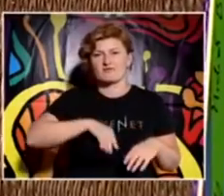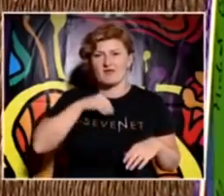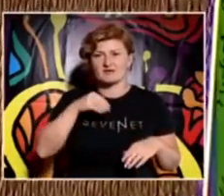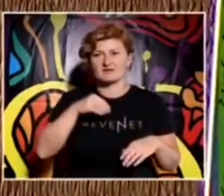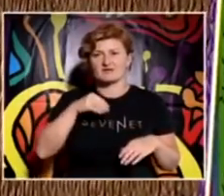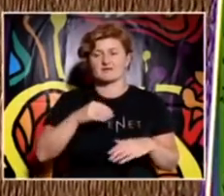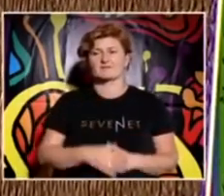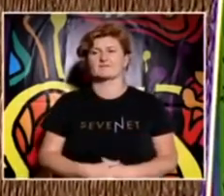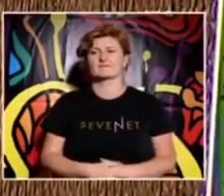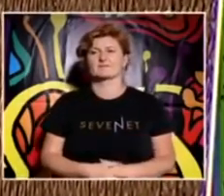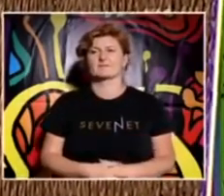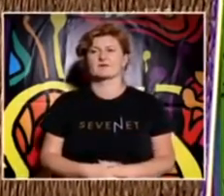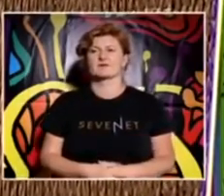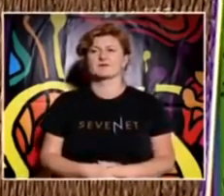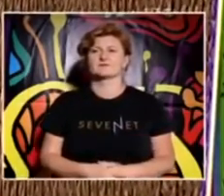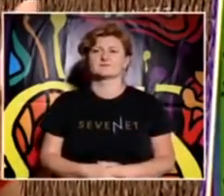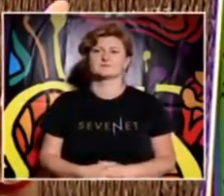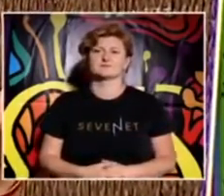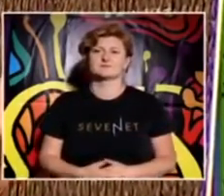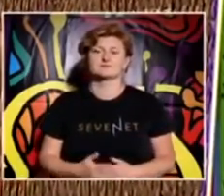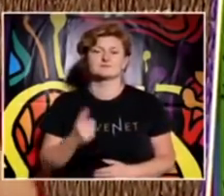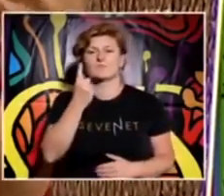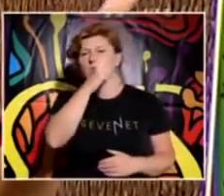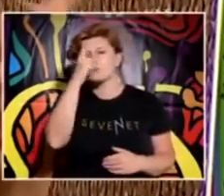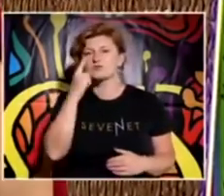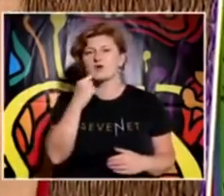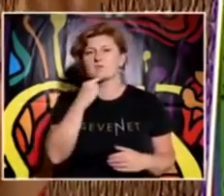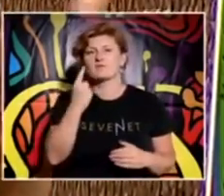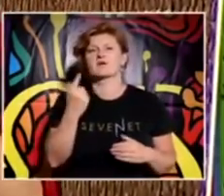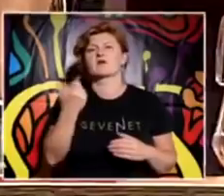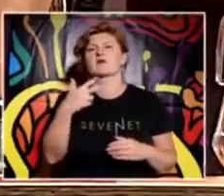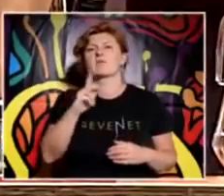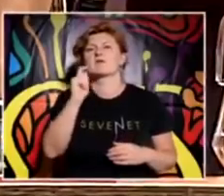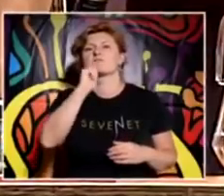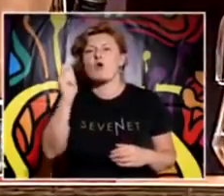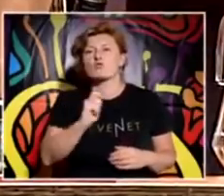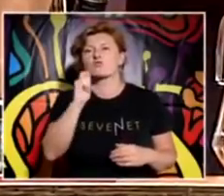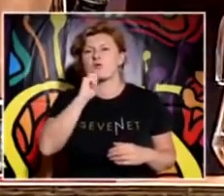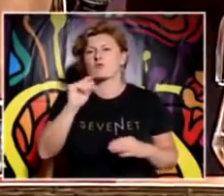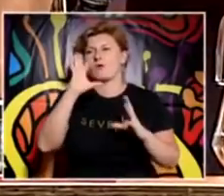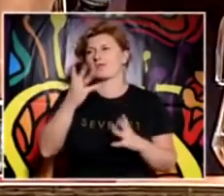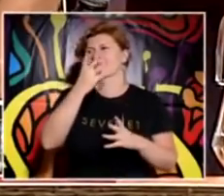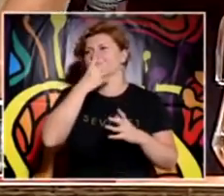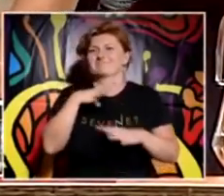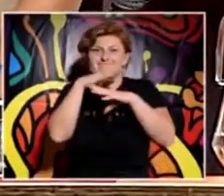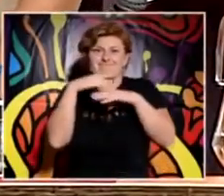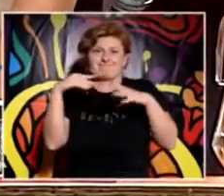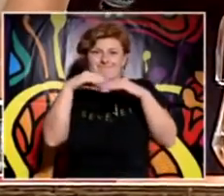działać. Ale nie wiem, ludzie powiedzieli mi, że kiedy podróżuję, promienieję, że jestem piękniejsza i tak mówię,